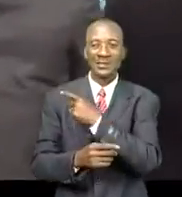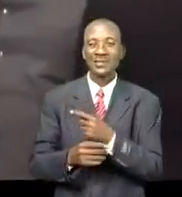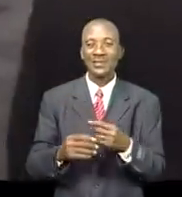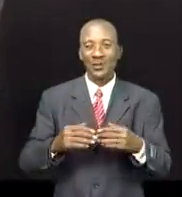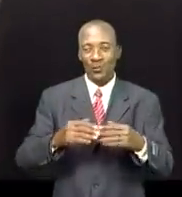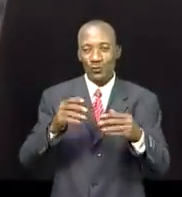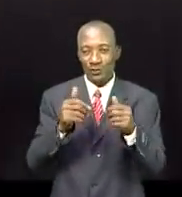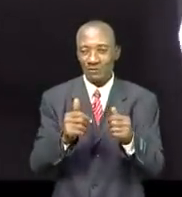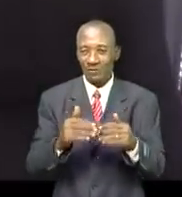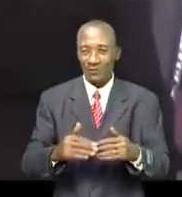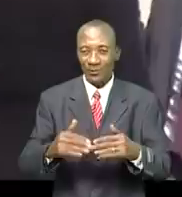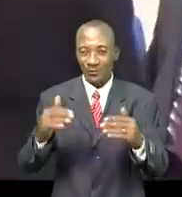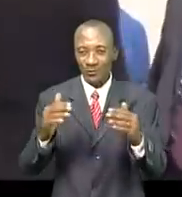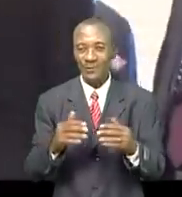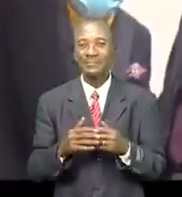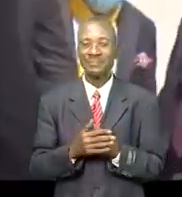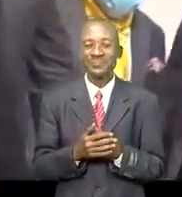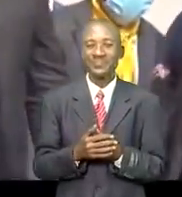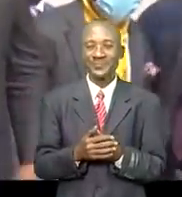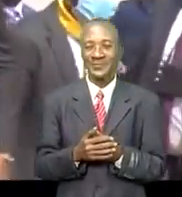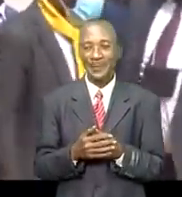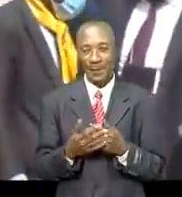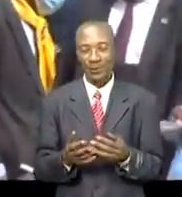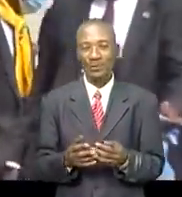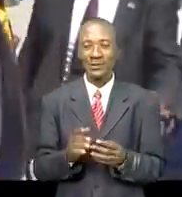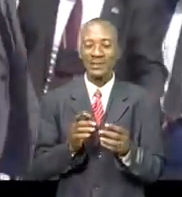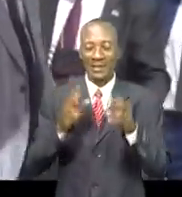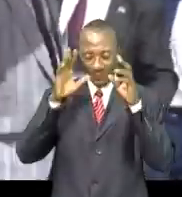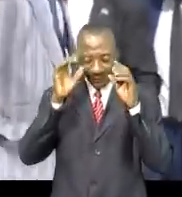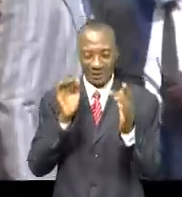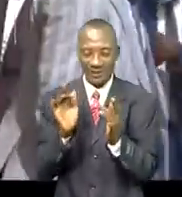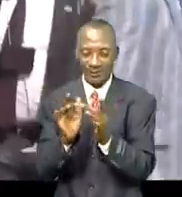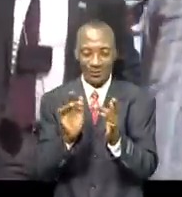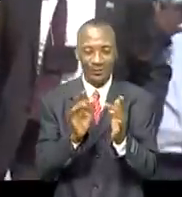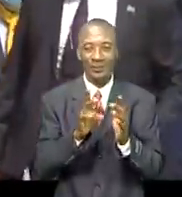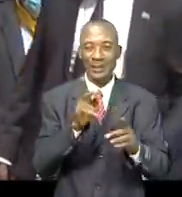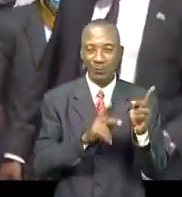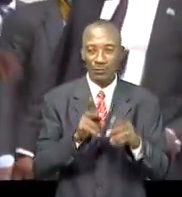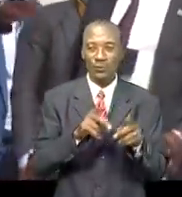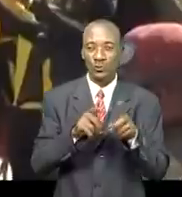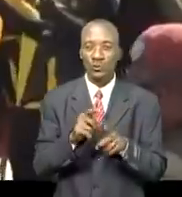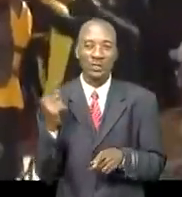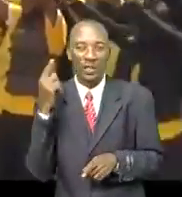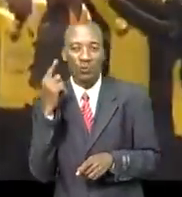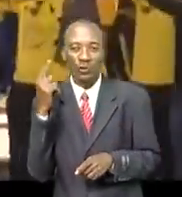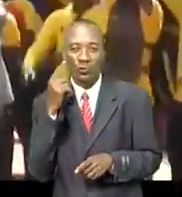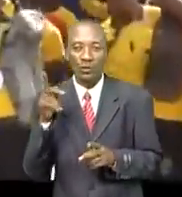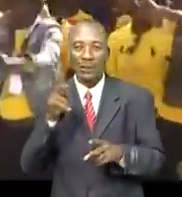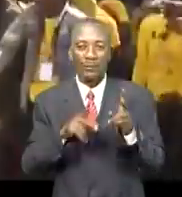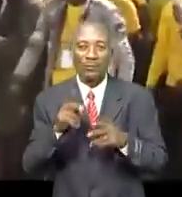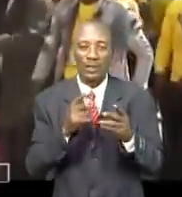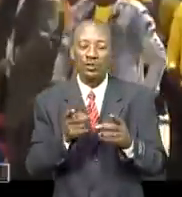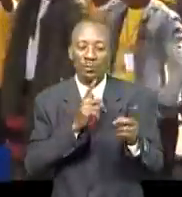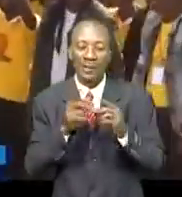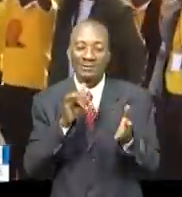Ces contacts directs avec la population ont permis au chef de l'État d'enregistrer les doléances de la population. En dépit de